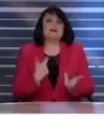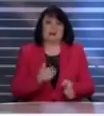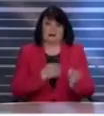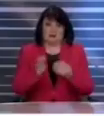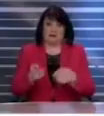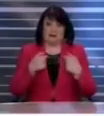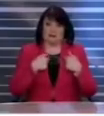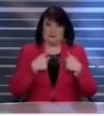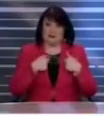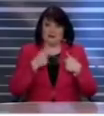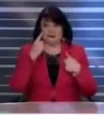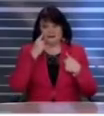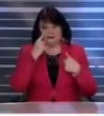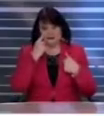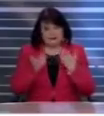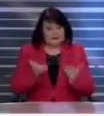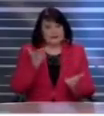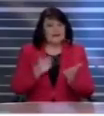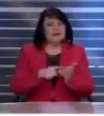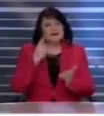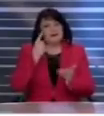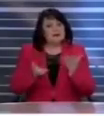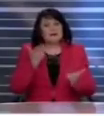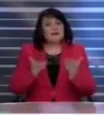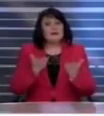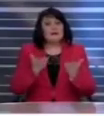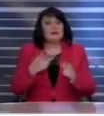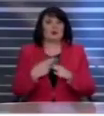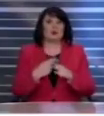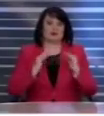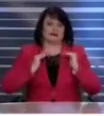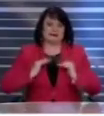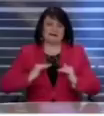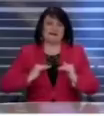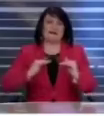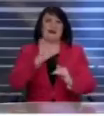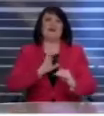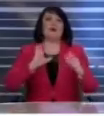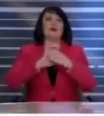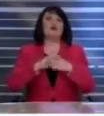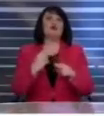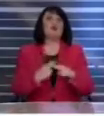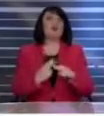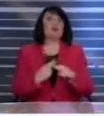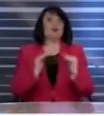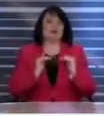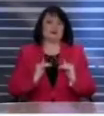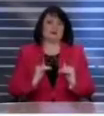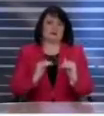να συνεκτιμήσουμε, και ότι όλα αυτά παίζουν ρόλο για την σταθερότητα στους κόλπους της Ευρωπαϊκής Ένωσης.